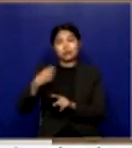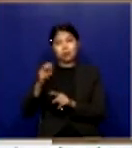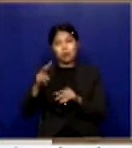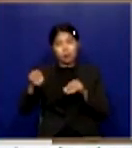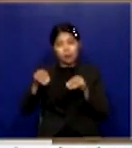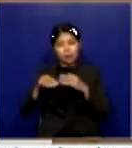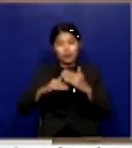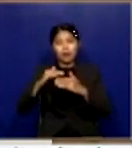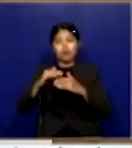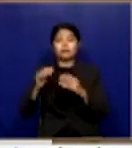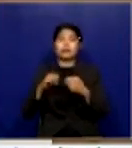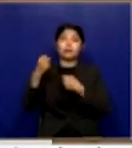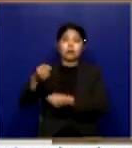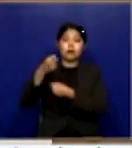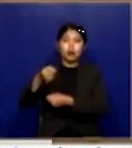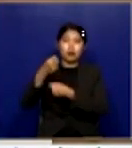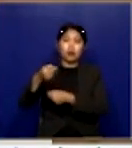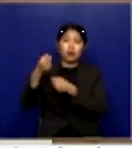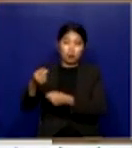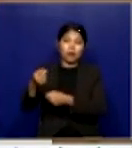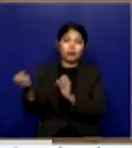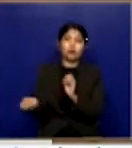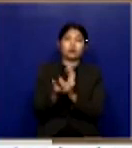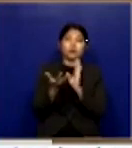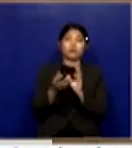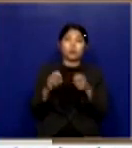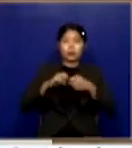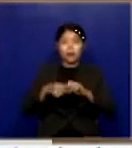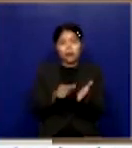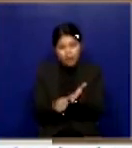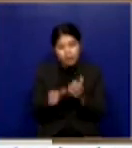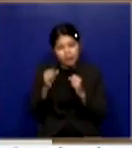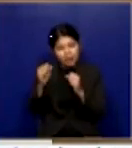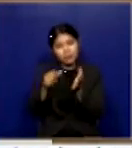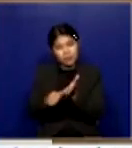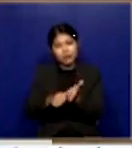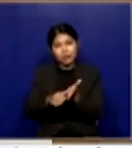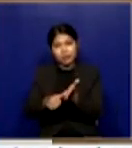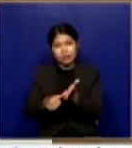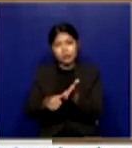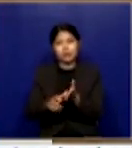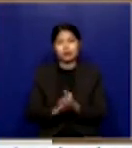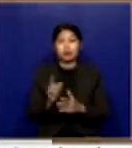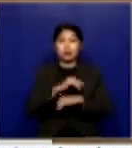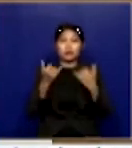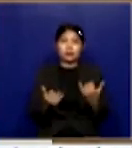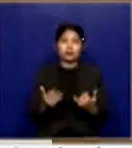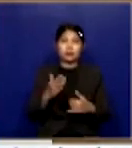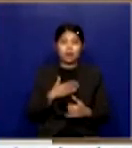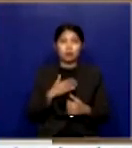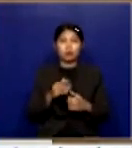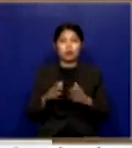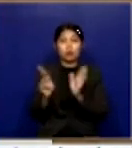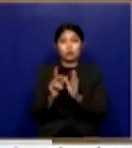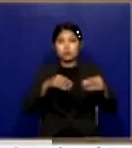จะถูกกดทับด้วยการทางการเมืองที่เราจะต้องหาวิธีแก้ไขกันให้ได้นะครับวันนี้เราได้เวลา